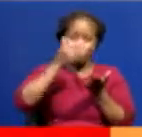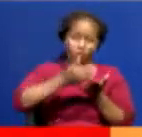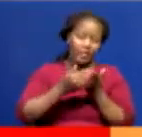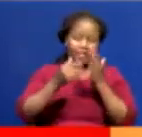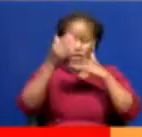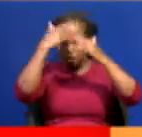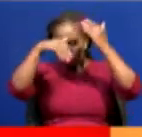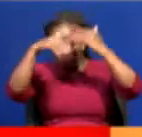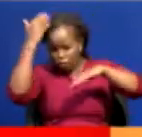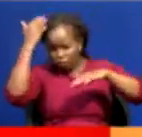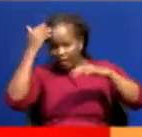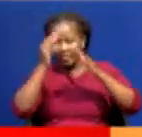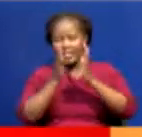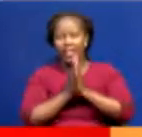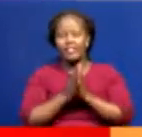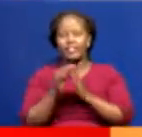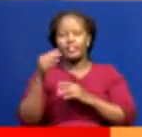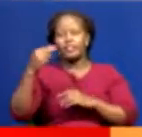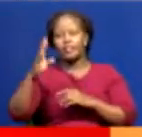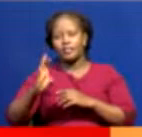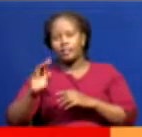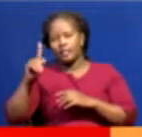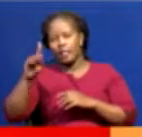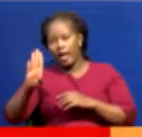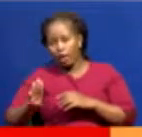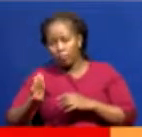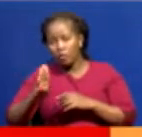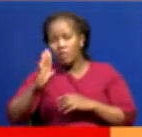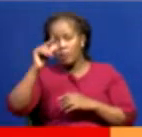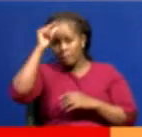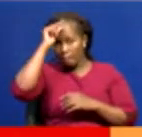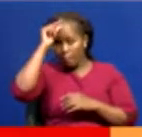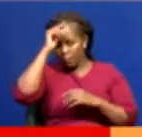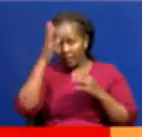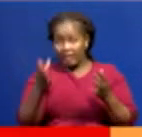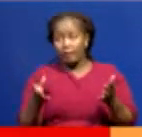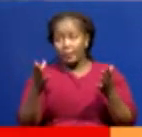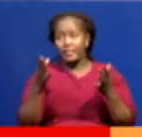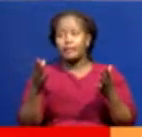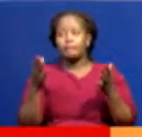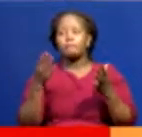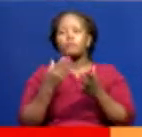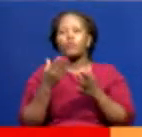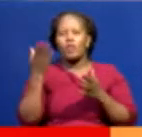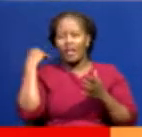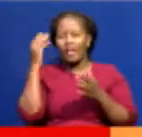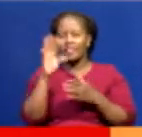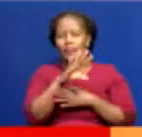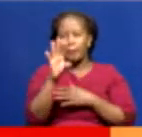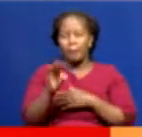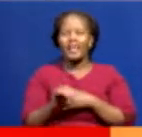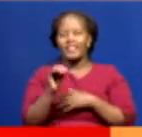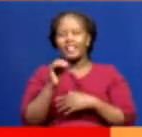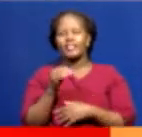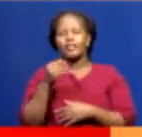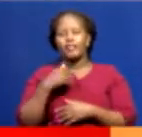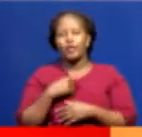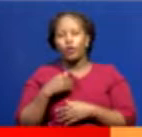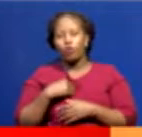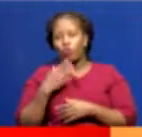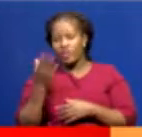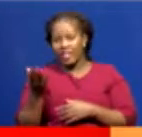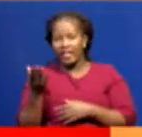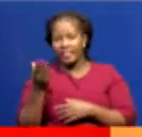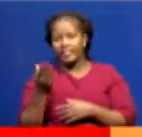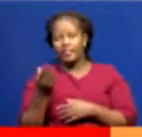na mambo ya higher education loans board, serikali imetoa tulikuwa last budget tulikuwa ilikuwa